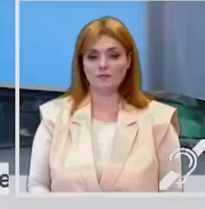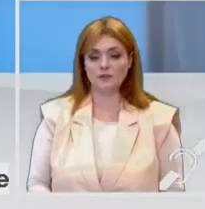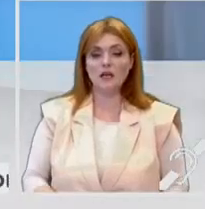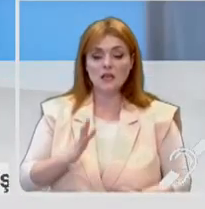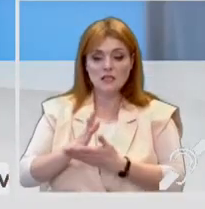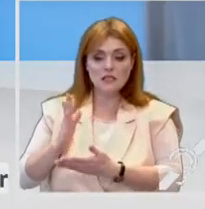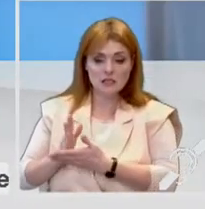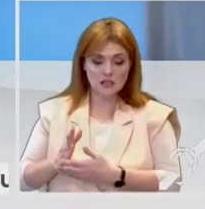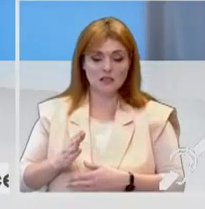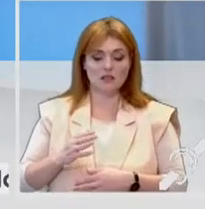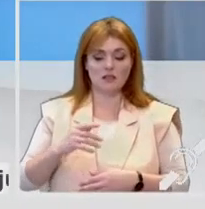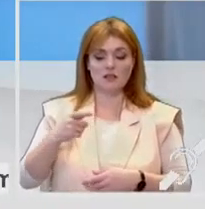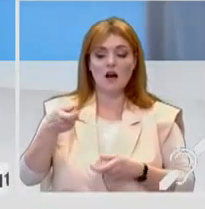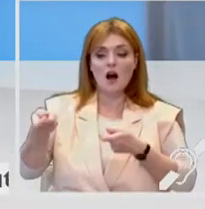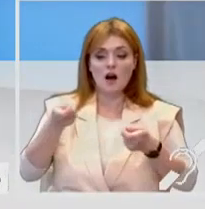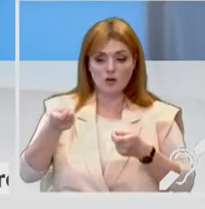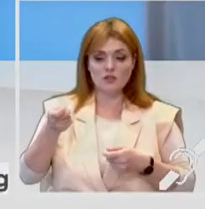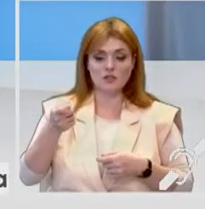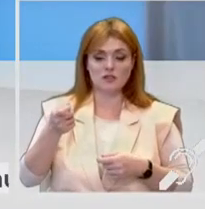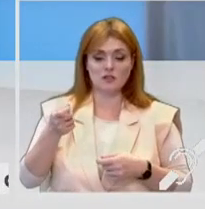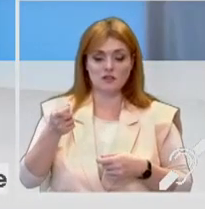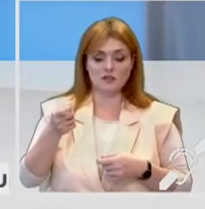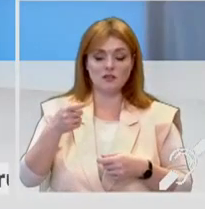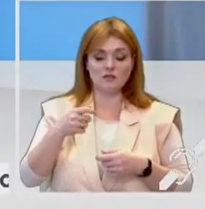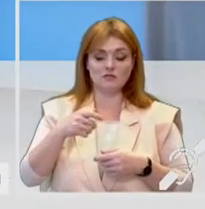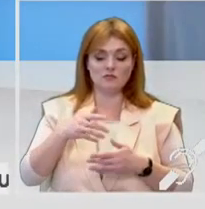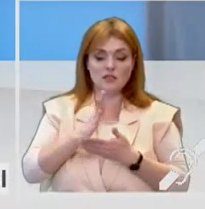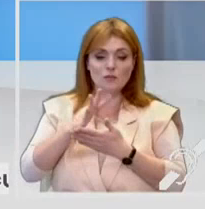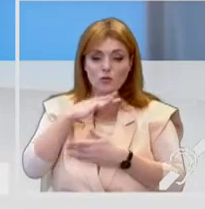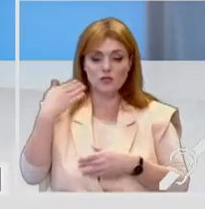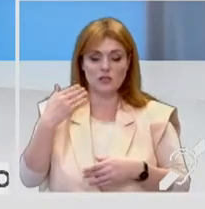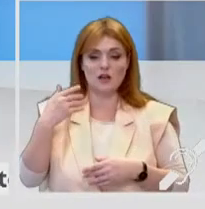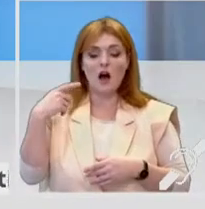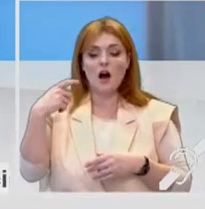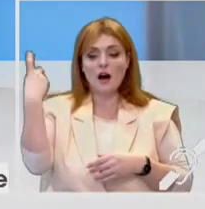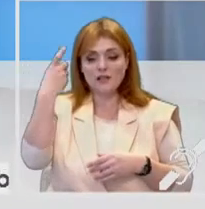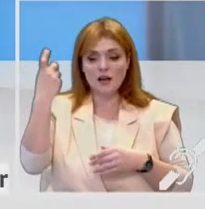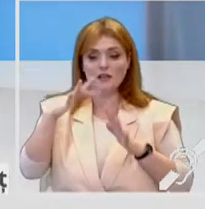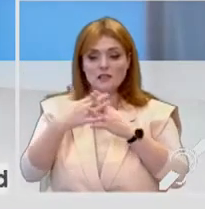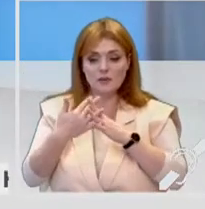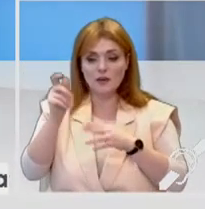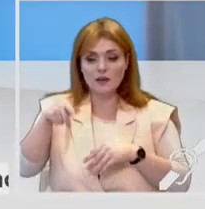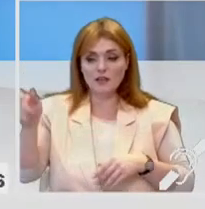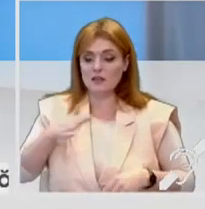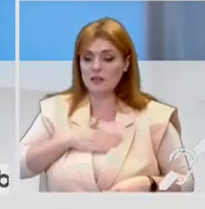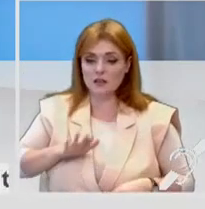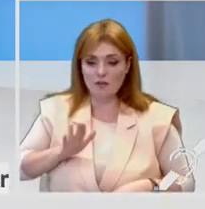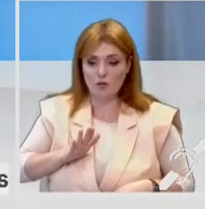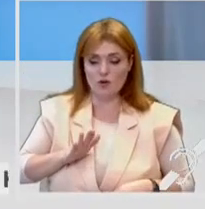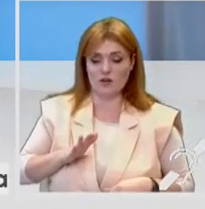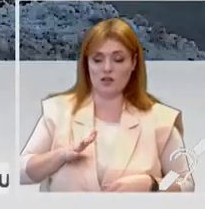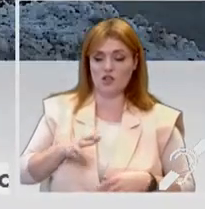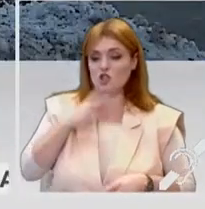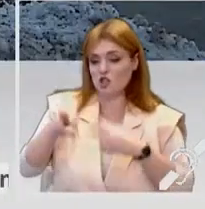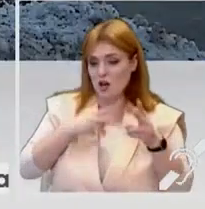Unii producători agricoli cer guvernului să explice de ce motorina oferită de România nu le-ar fi fost repartizată. Într-un comunicat